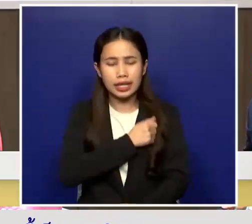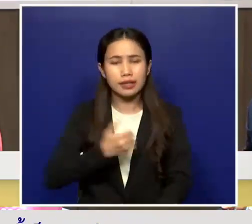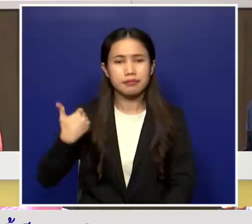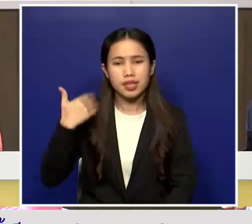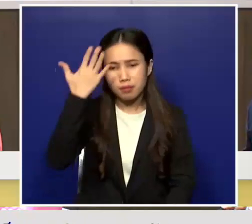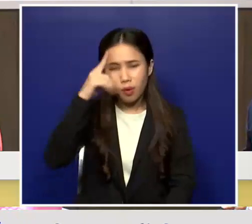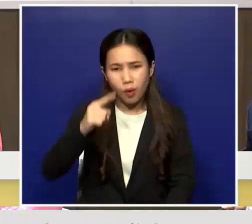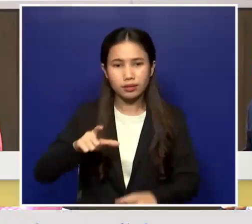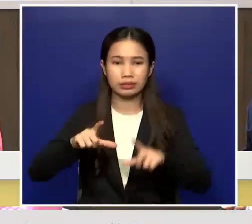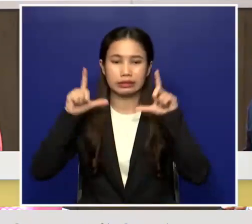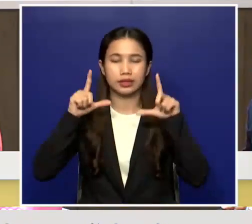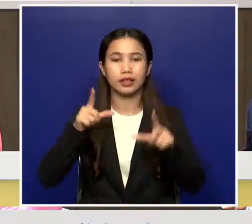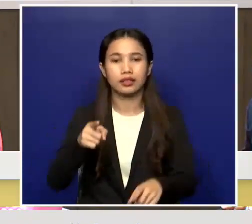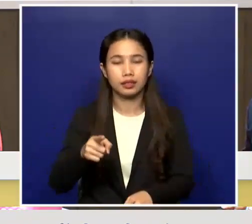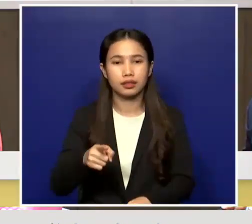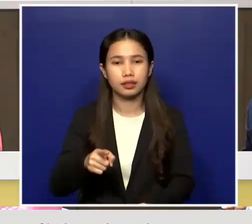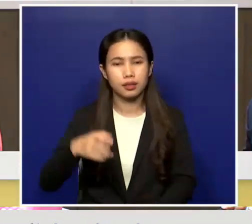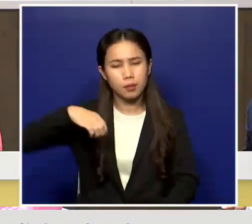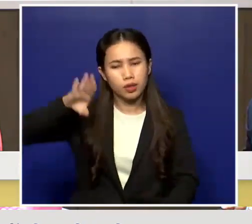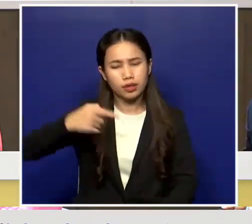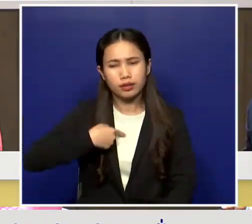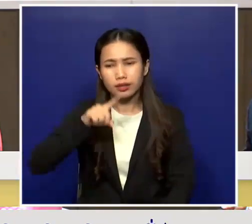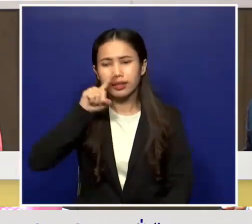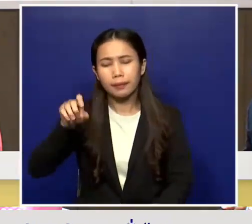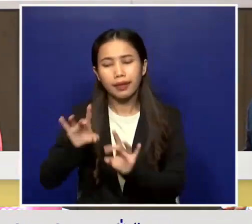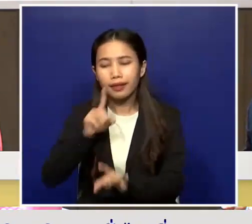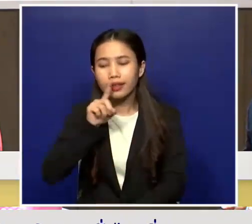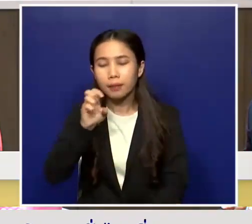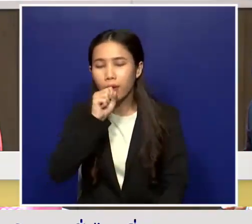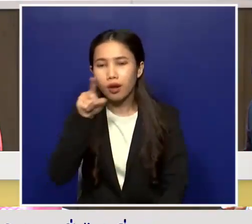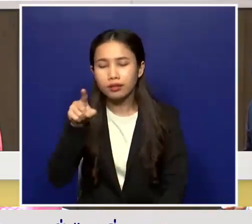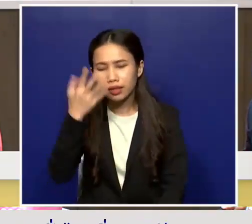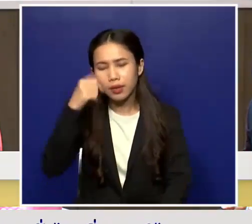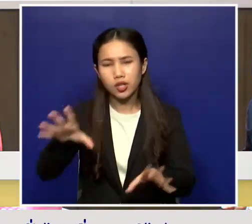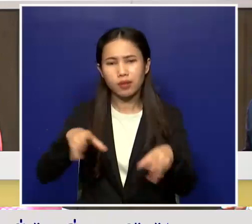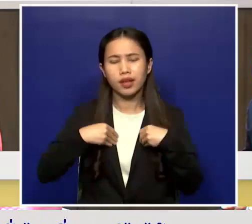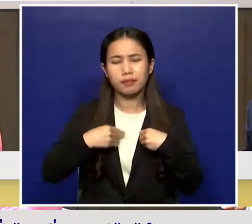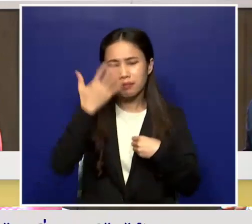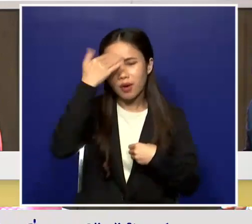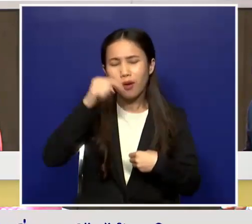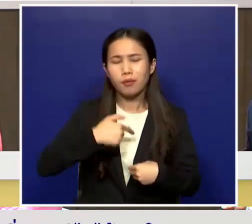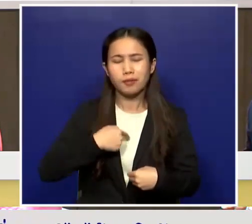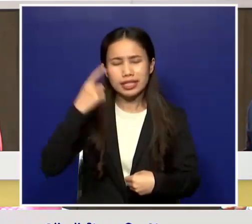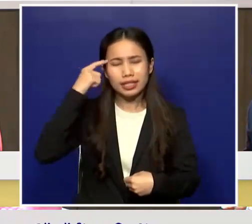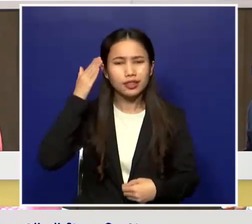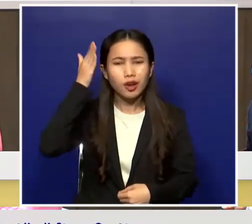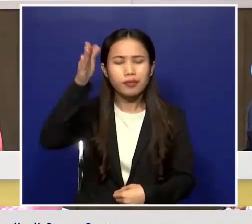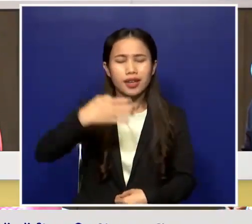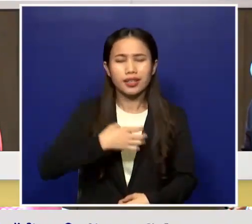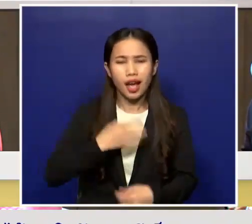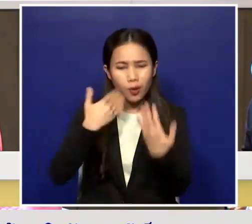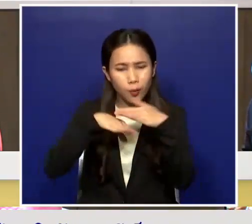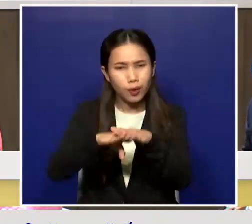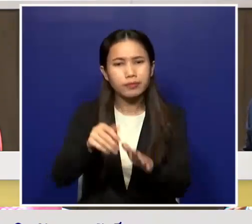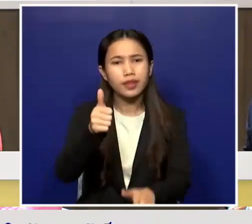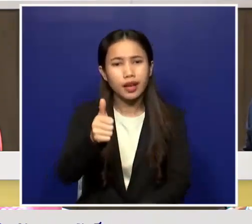ใหญ่และบริษัทยักษ์ใหญ่ผมแกล้งถามเฮ้ยทำไมยอมก็ผมก็อยากเข้ามั่งนะคราวหน้าไอ้อย่างนี้ไม่ไ